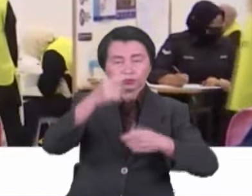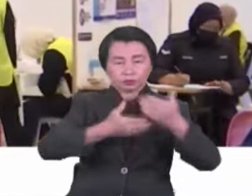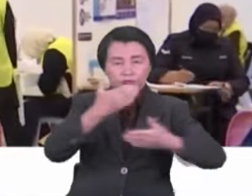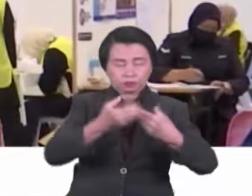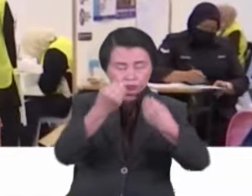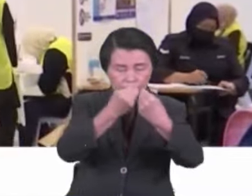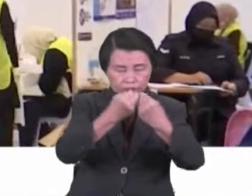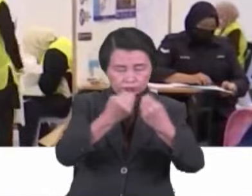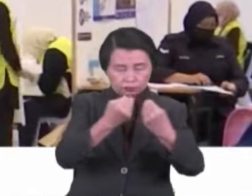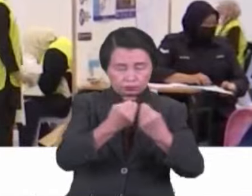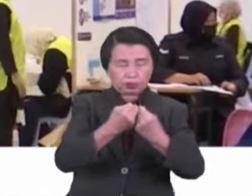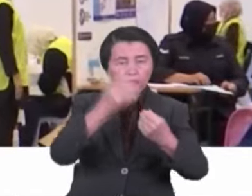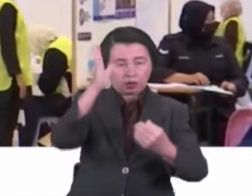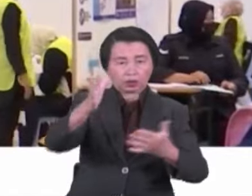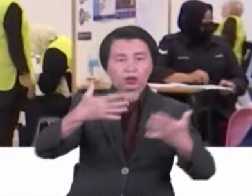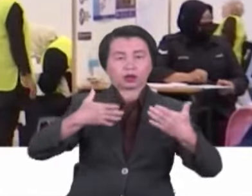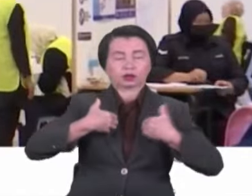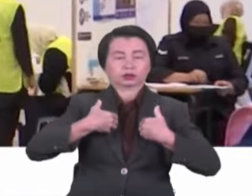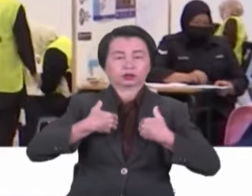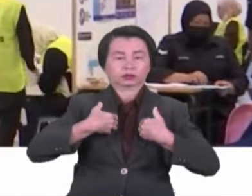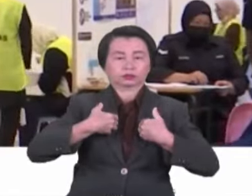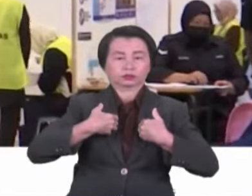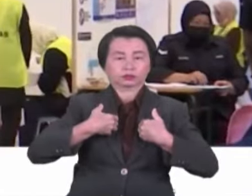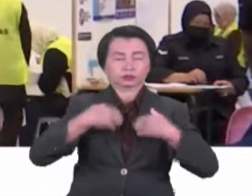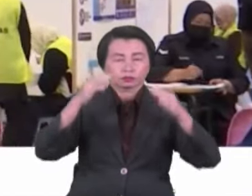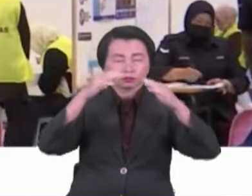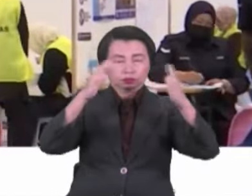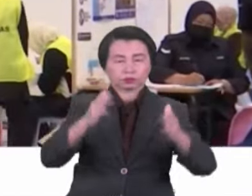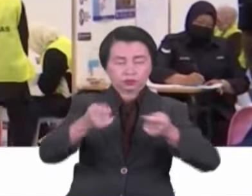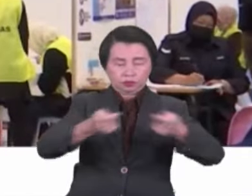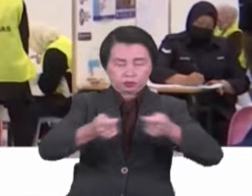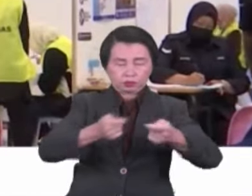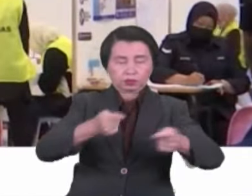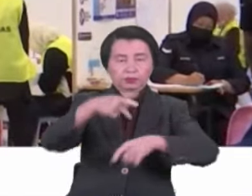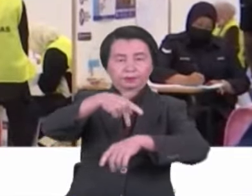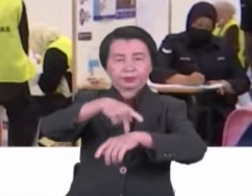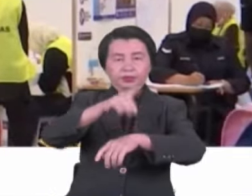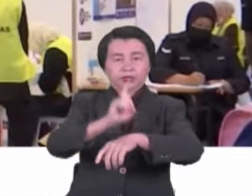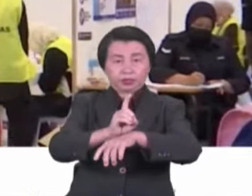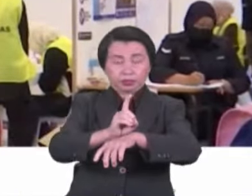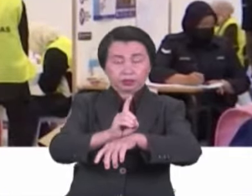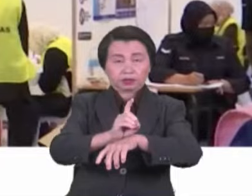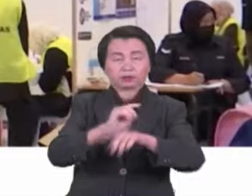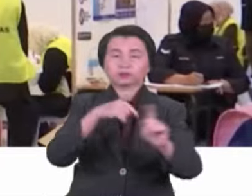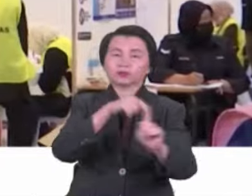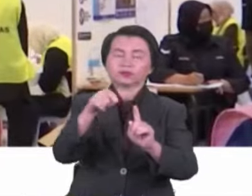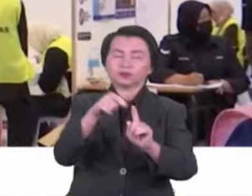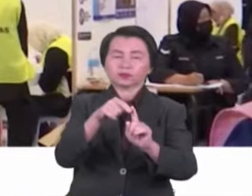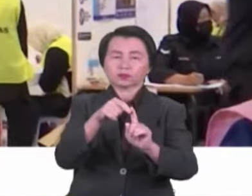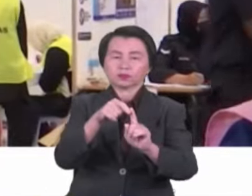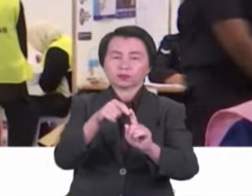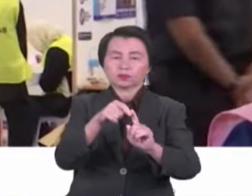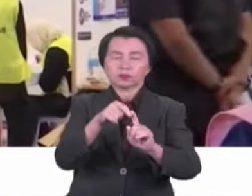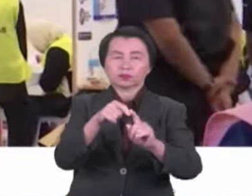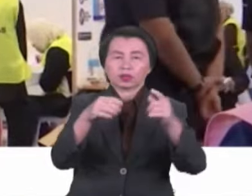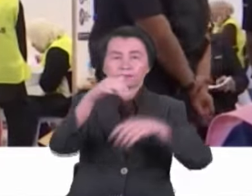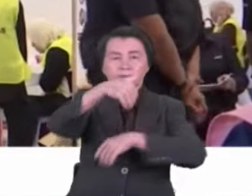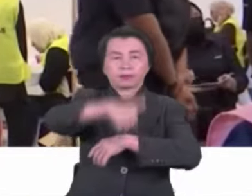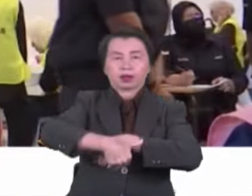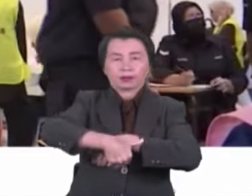proses penjumlahan undi yang akan berlangsung di Kompleks Pentadbiran Daerah Port Dickson pada sebelah